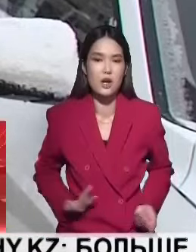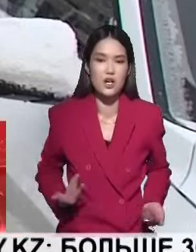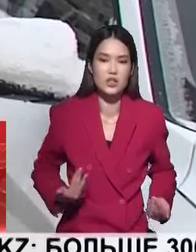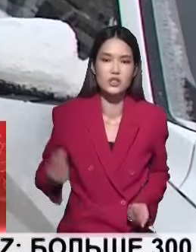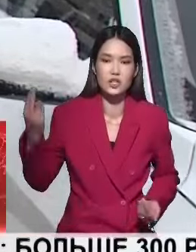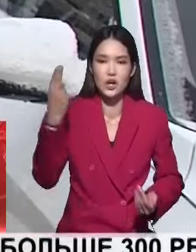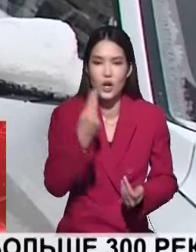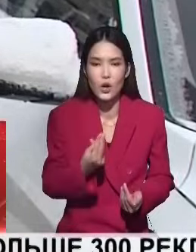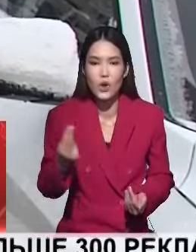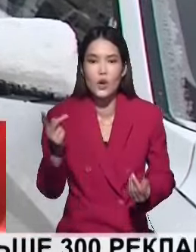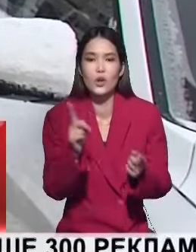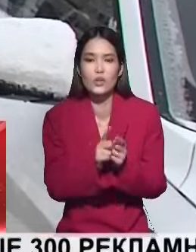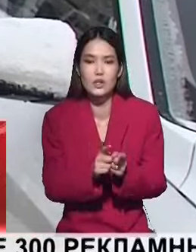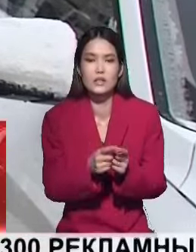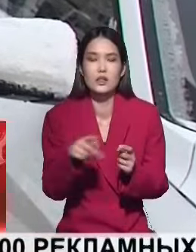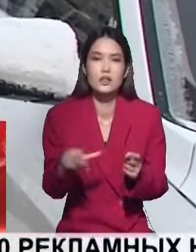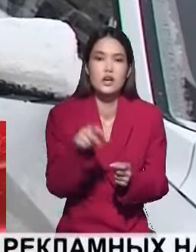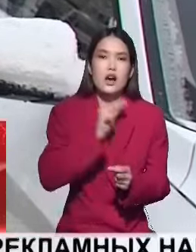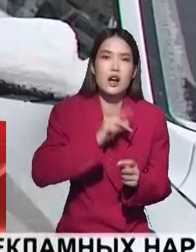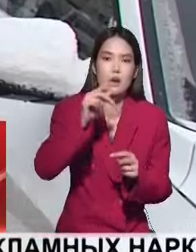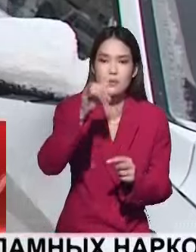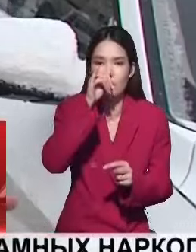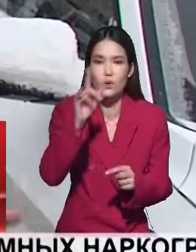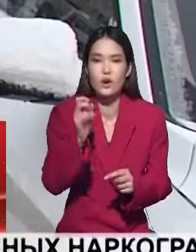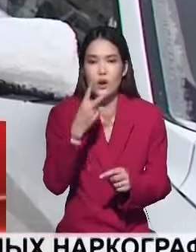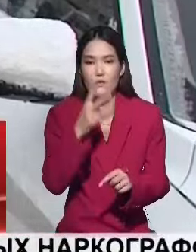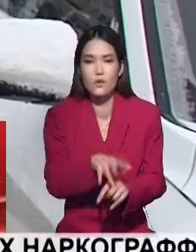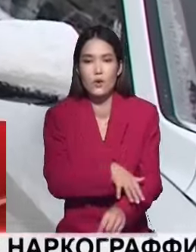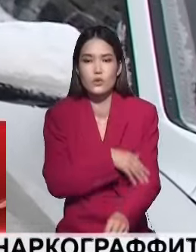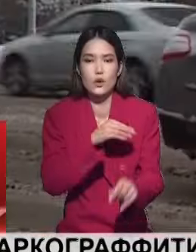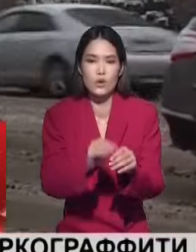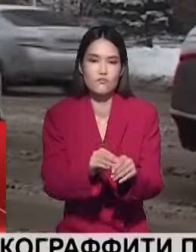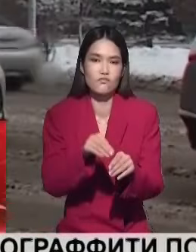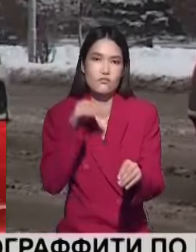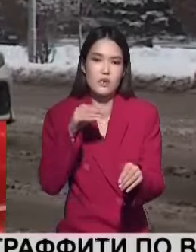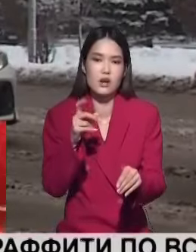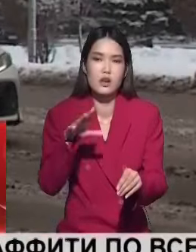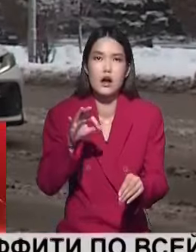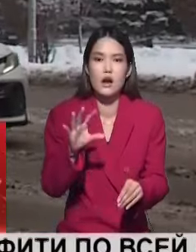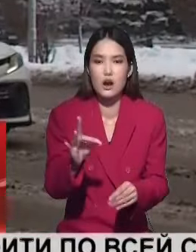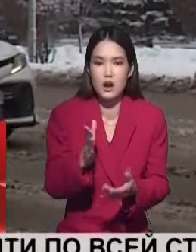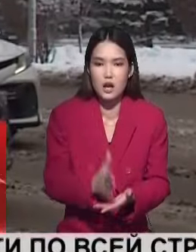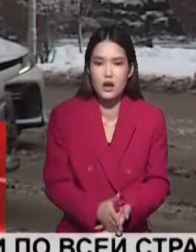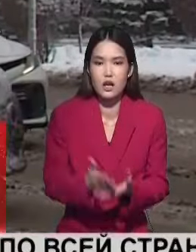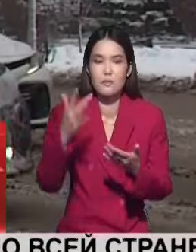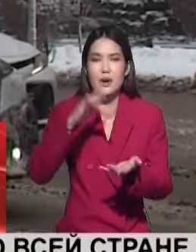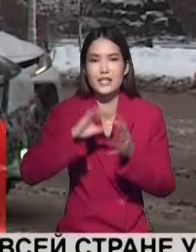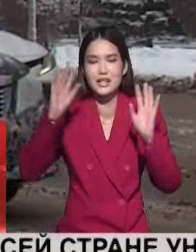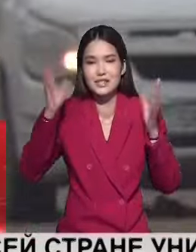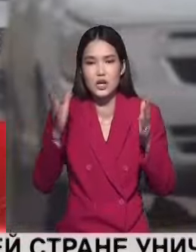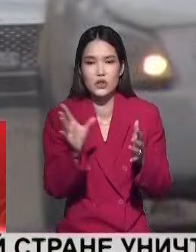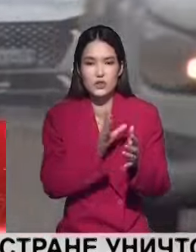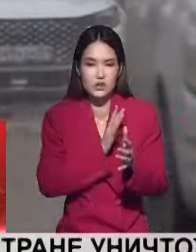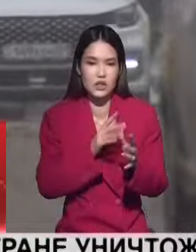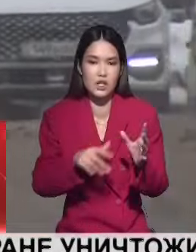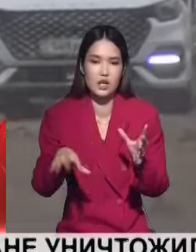я, еле добрались до работы. Некоторые, как вы видите, до сих пор стоят в заторах. Ситуацией с утра воспользовались сервисы такси.